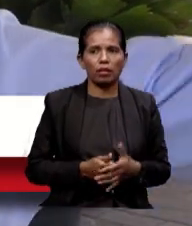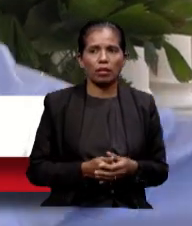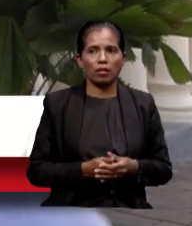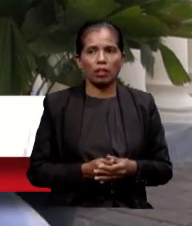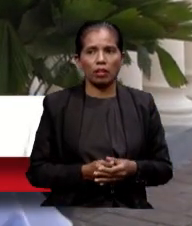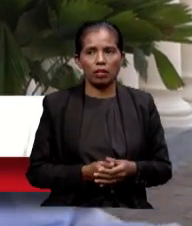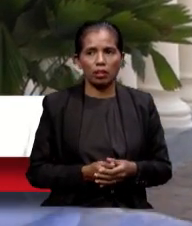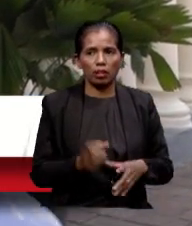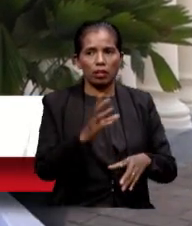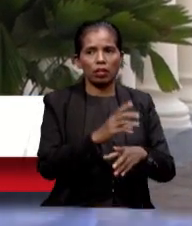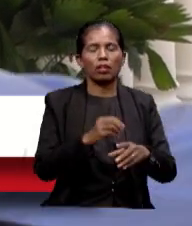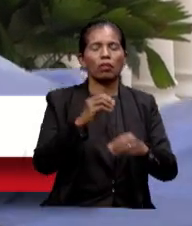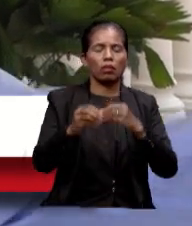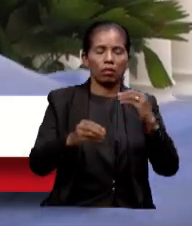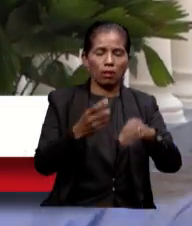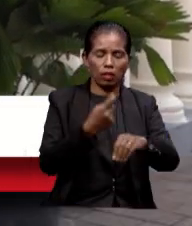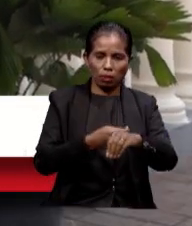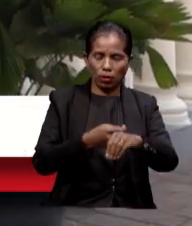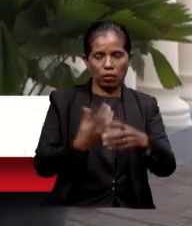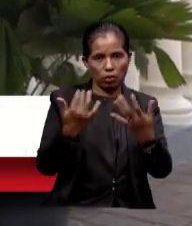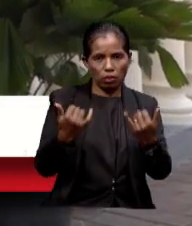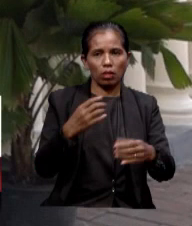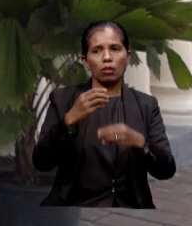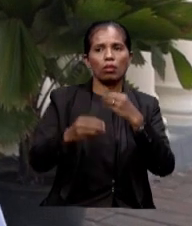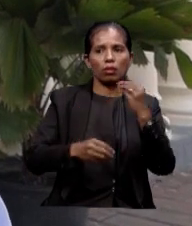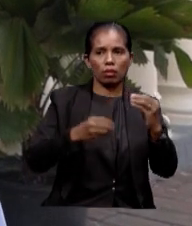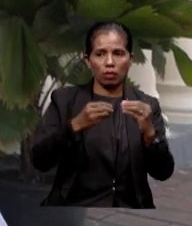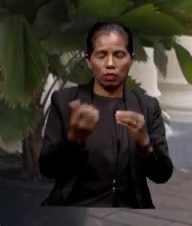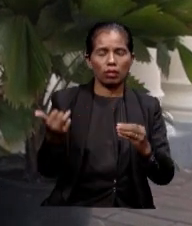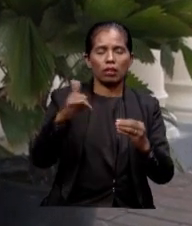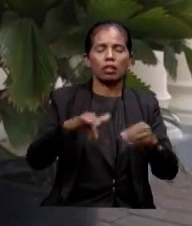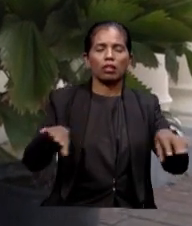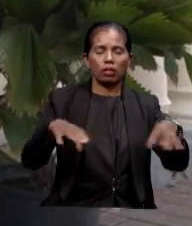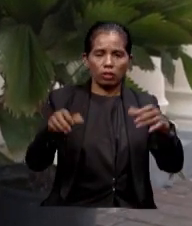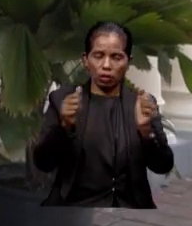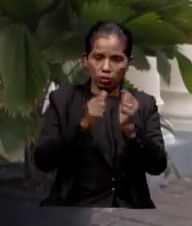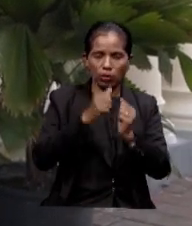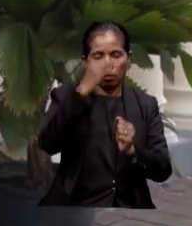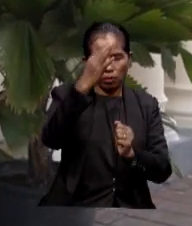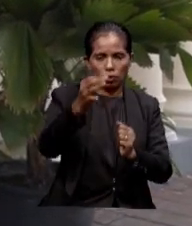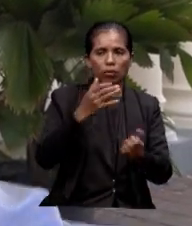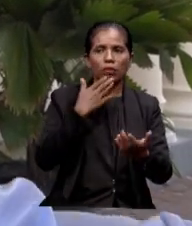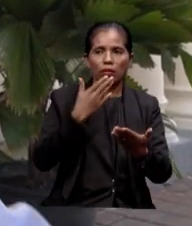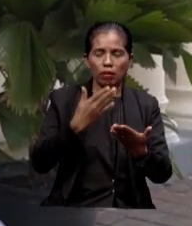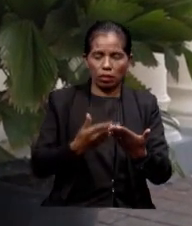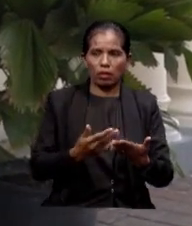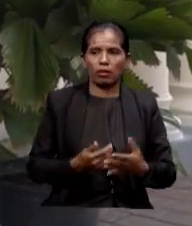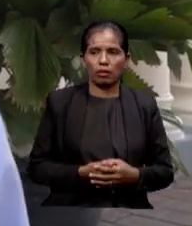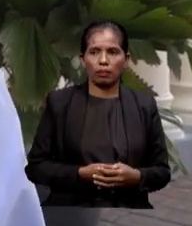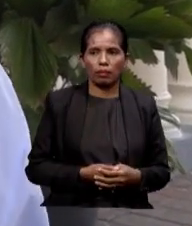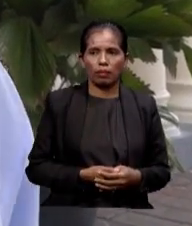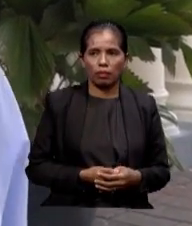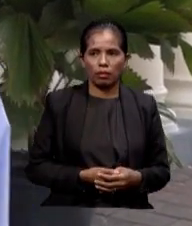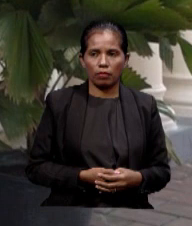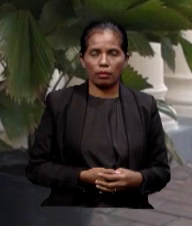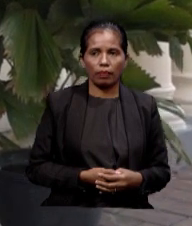tenu gerais kan ba situsau kuala ba sirne programu kooperasau diak tebes kuala diak tebes kuala